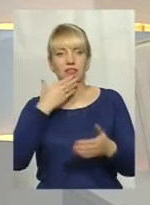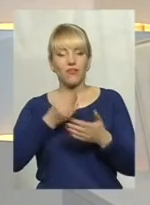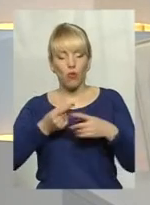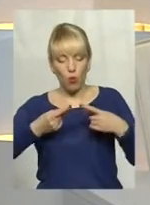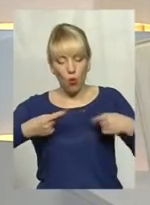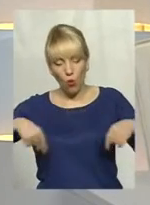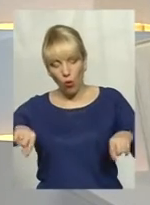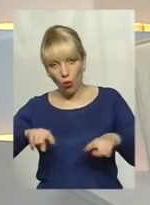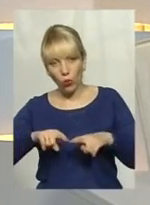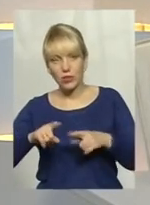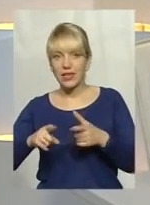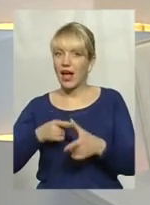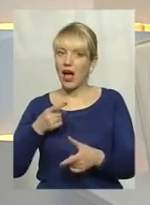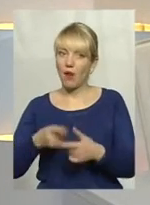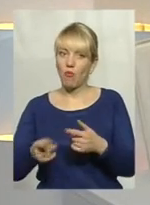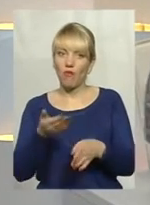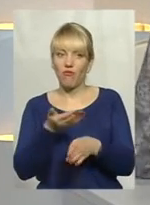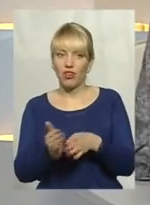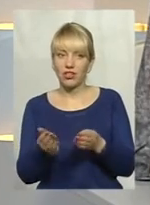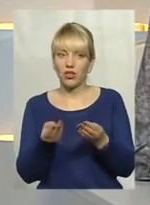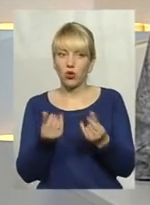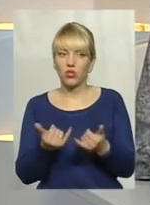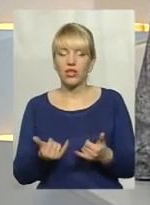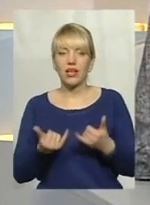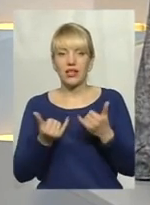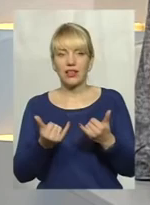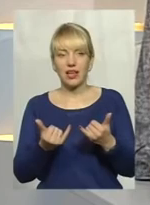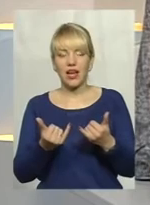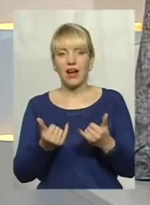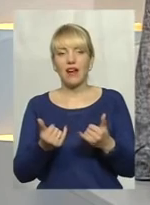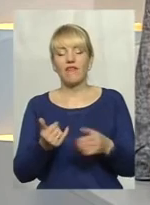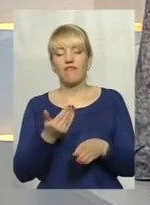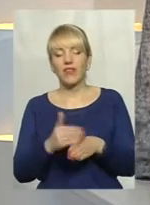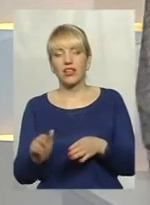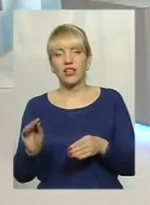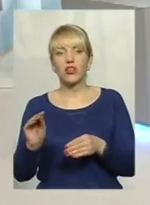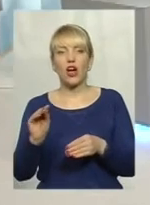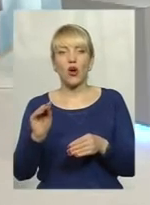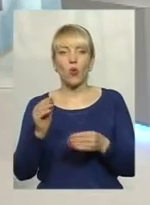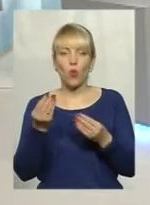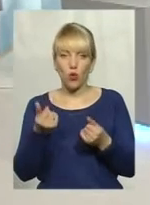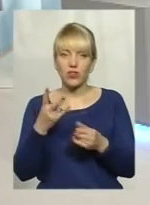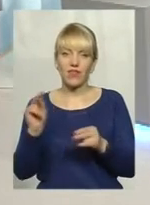ж виділення коштів для ремонту дороги, це не буде конфліктом інтересів,